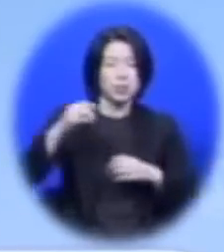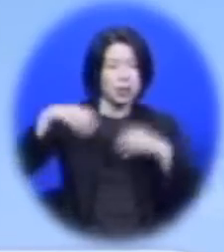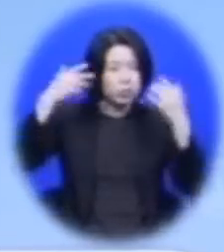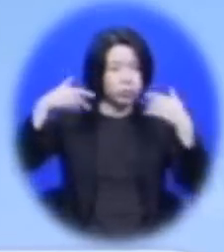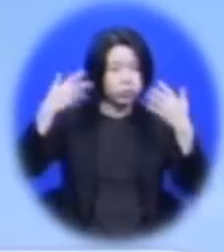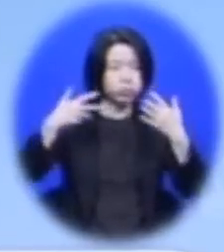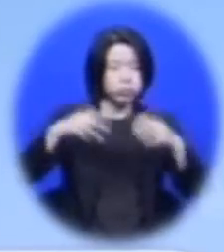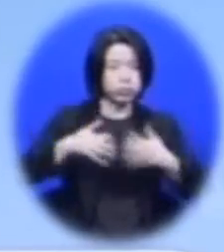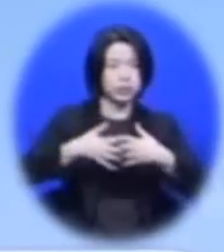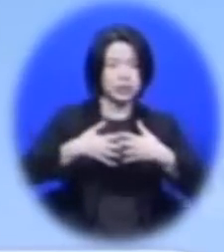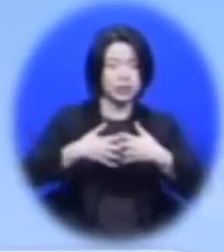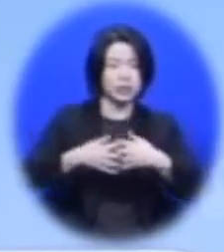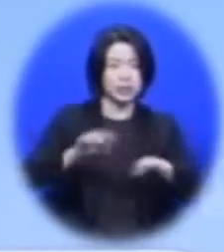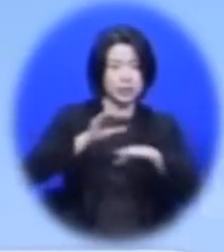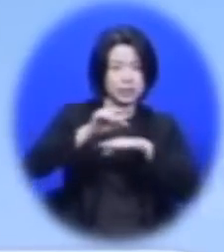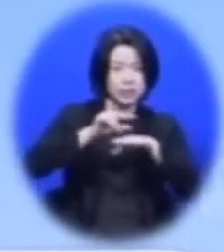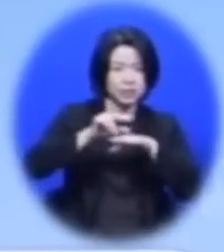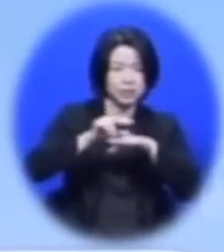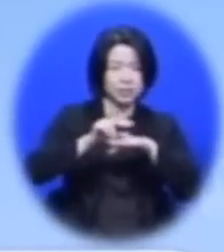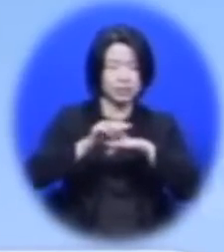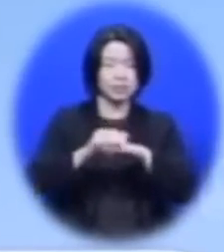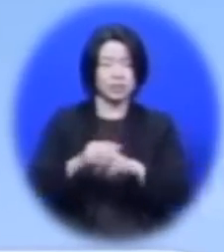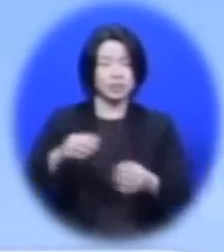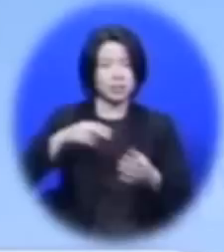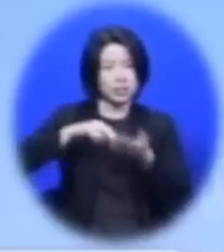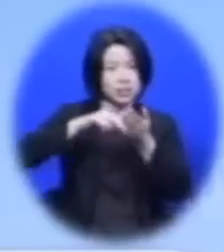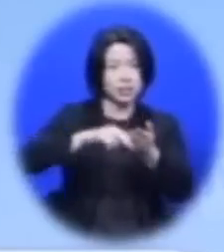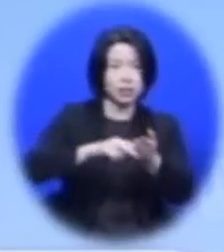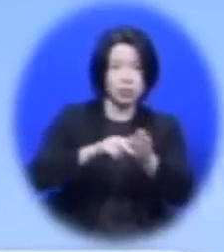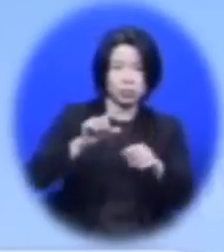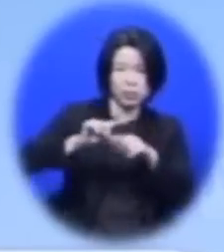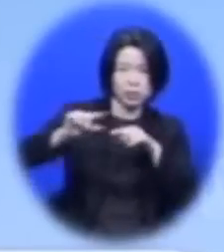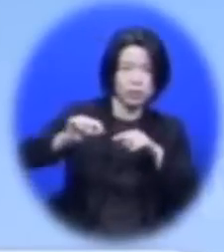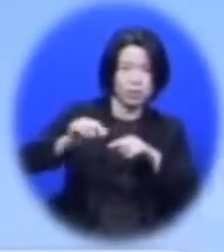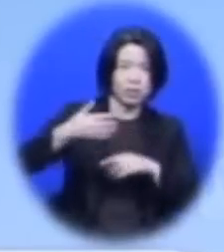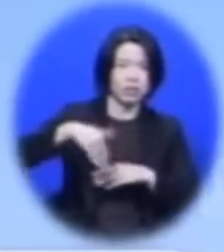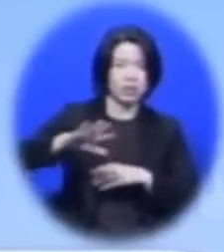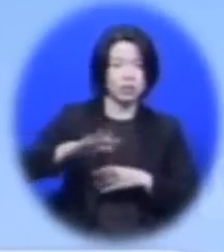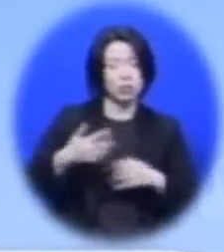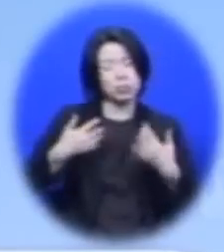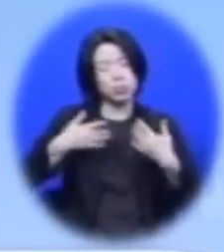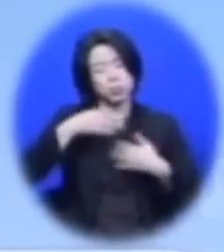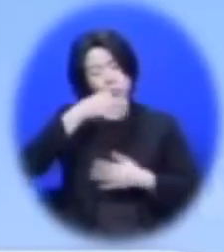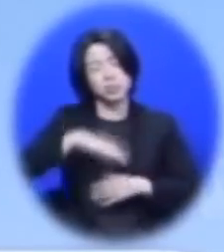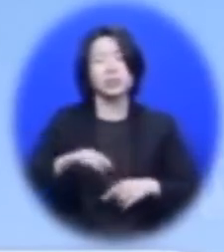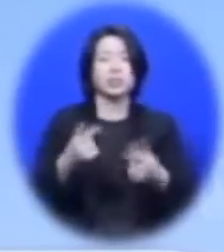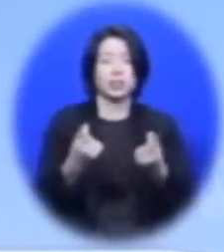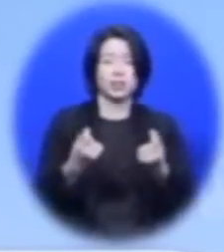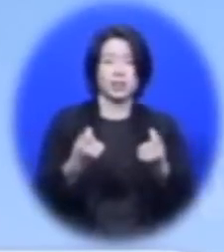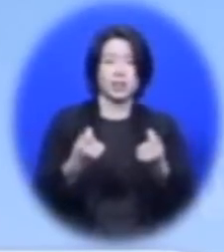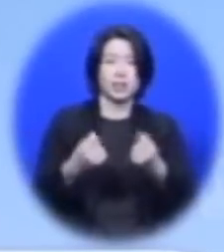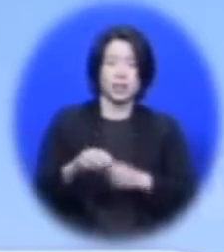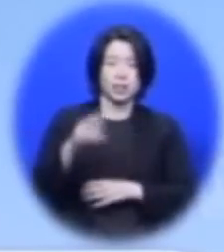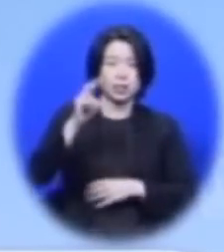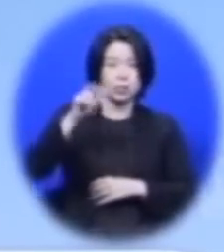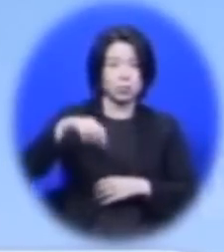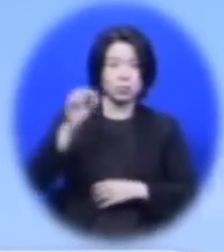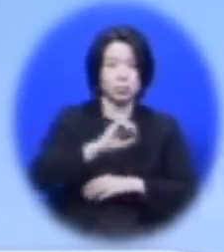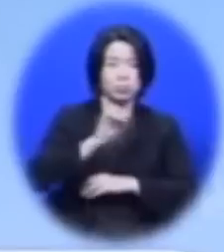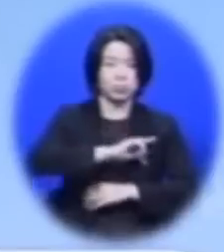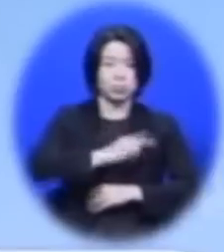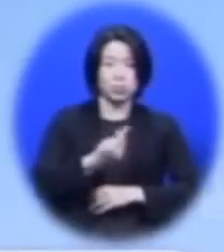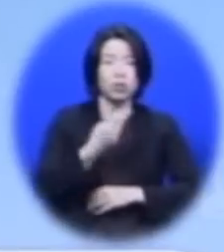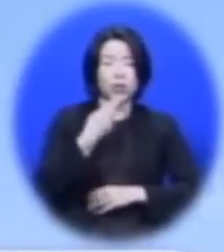고장난 선교집차를 타고 산골을 치닫기엔 이제 너무 버거울 것 같다. 무면허 운전사가 몰던